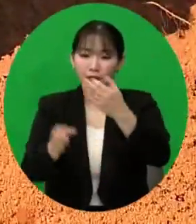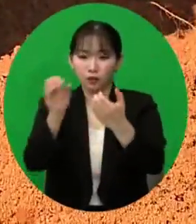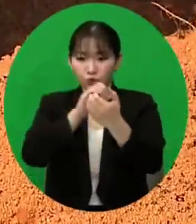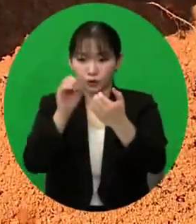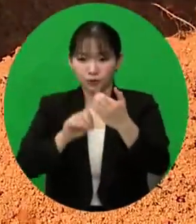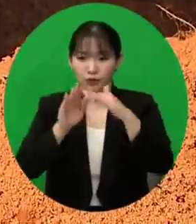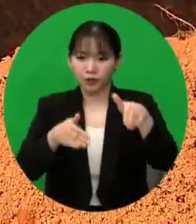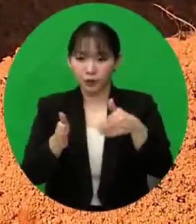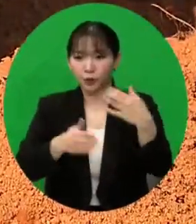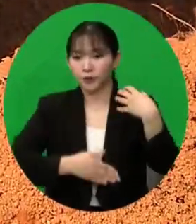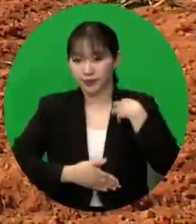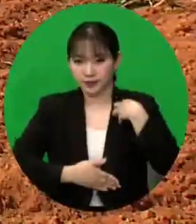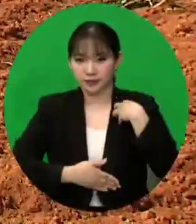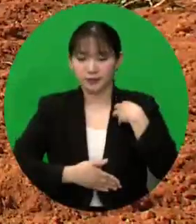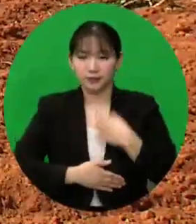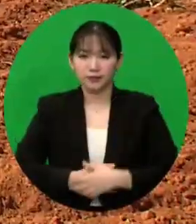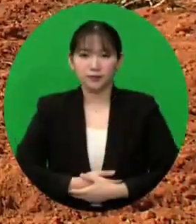90% 보조 지원합니다